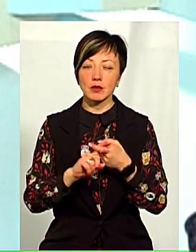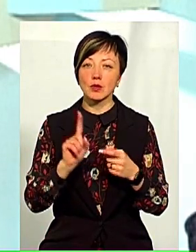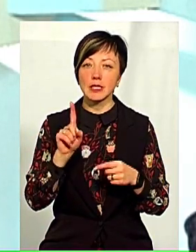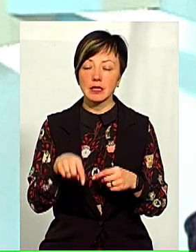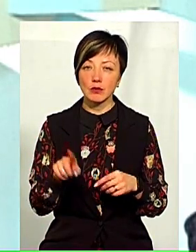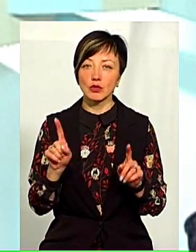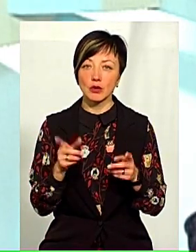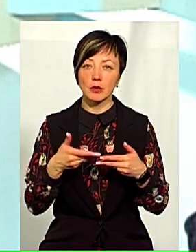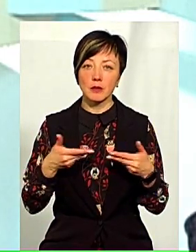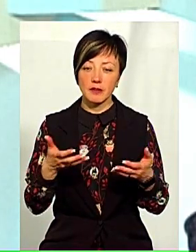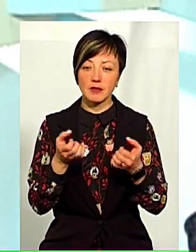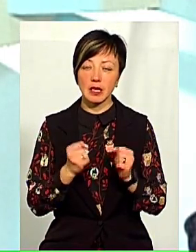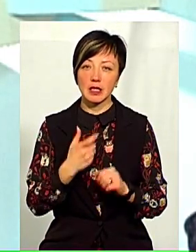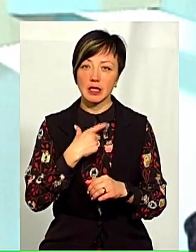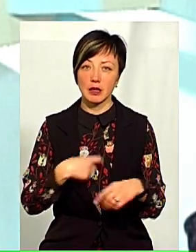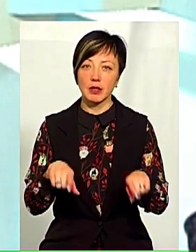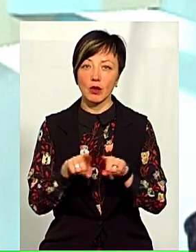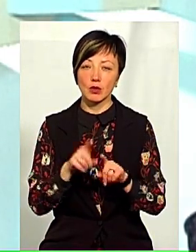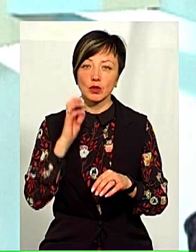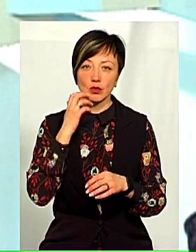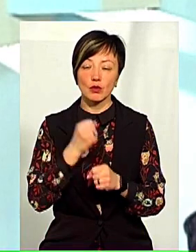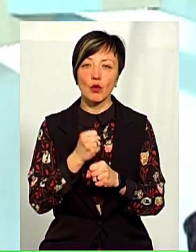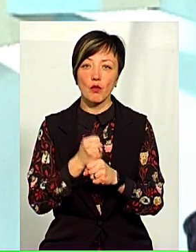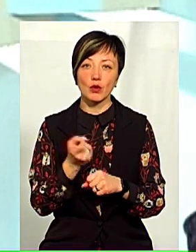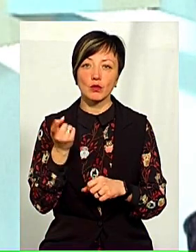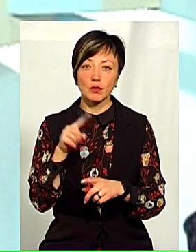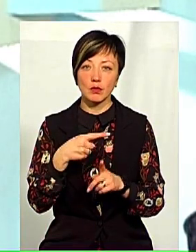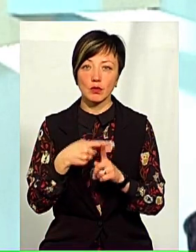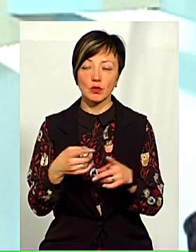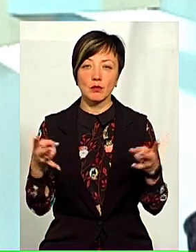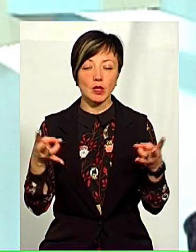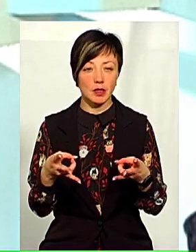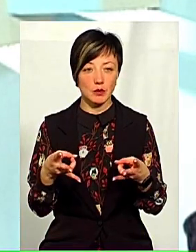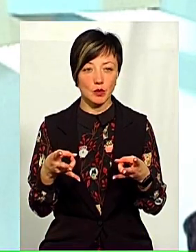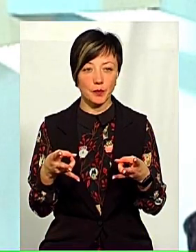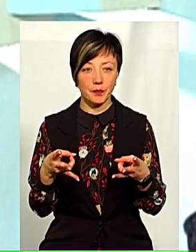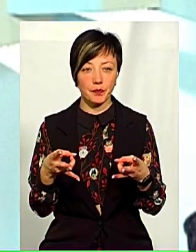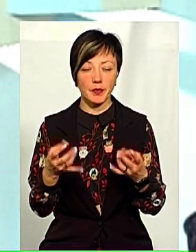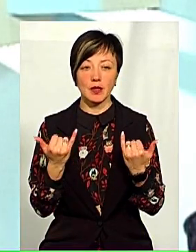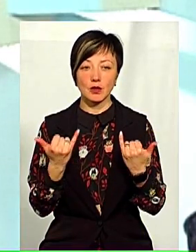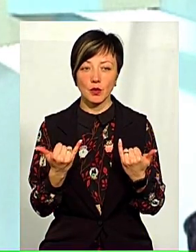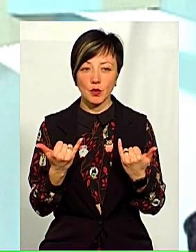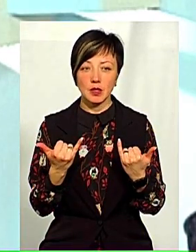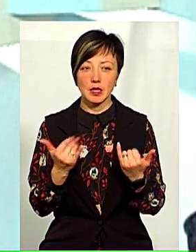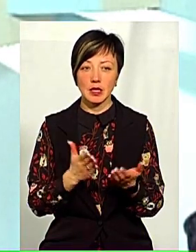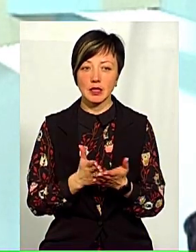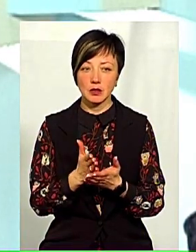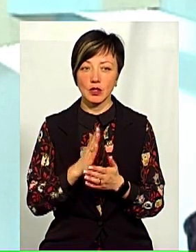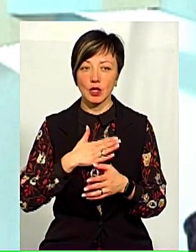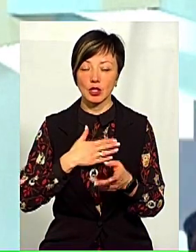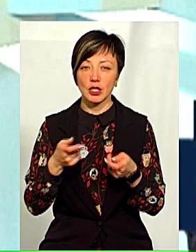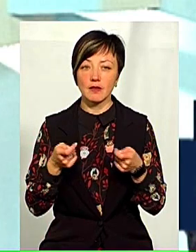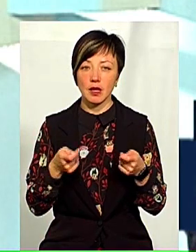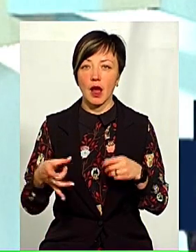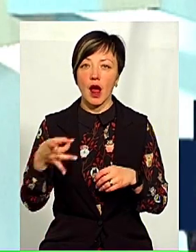взяли на себе таку серйозну роботу, і при чому її потрібно, і сьогодні націлювали це наших